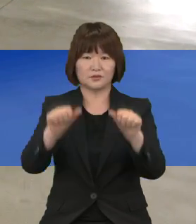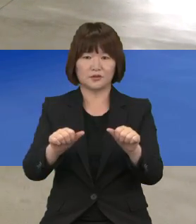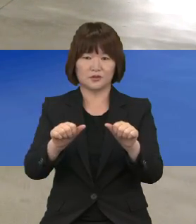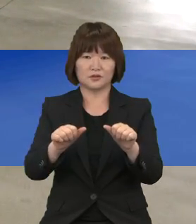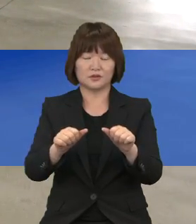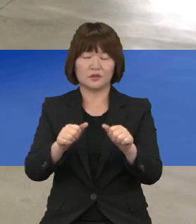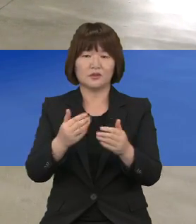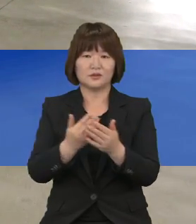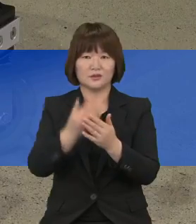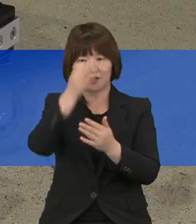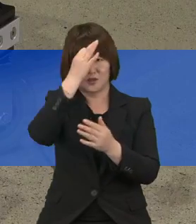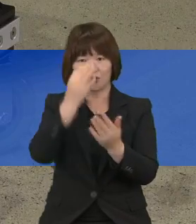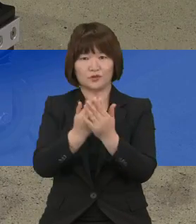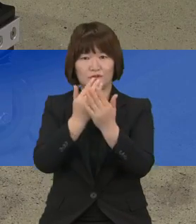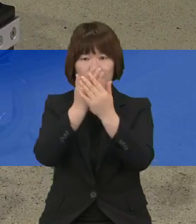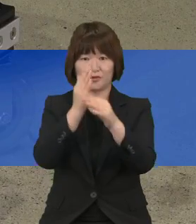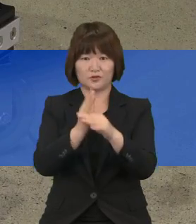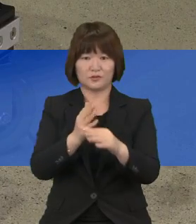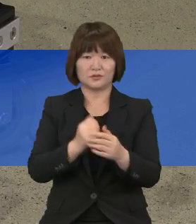슈트 기술을 개발하고 있습니다.